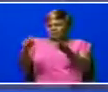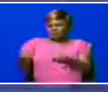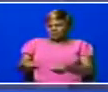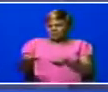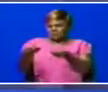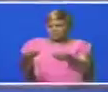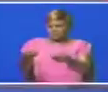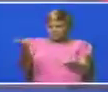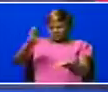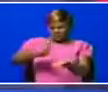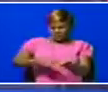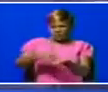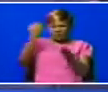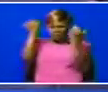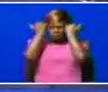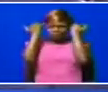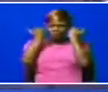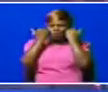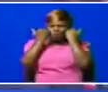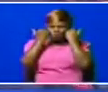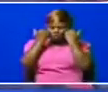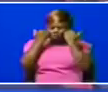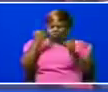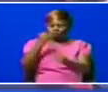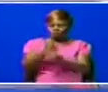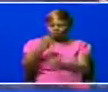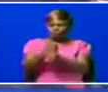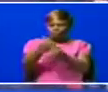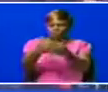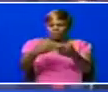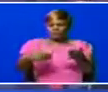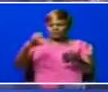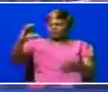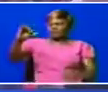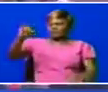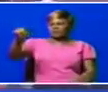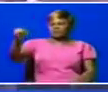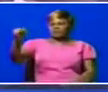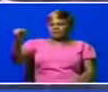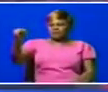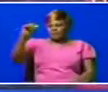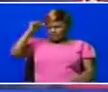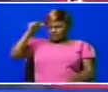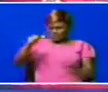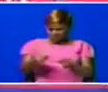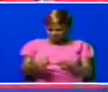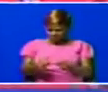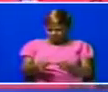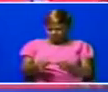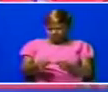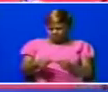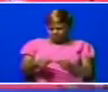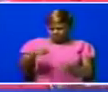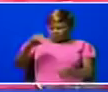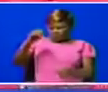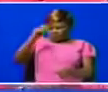hivi sasa. Msajili wa mahakama atamlisha kiapo Uhuru Kenyatta mbele ya jaji mkuu David Maraga. Itakumbukwa kuwa majaji wa